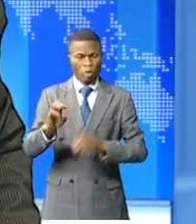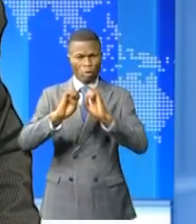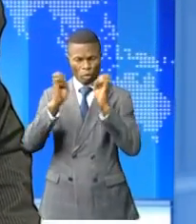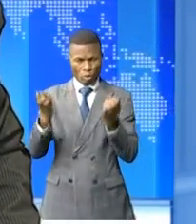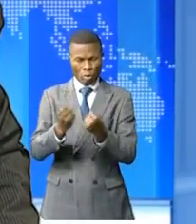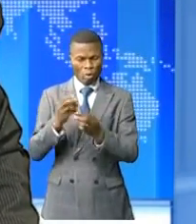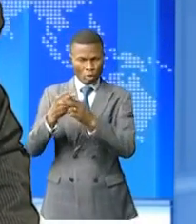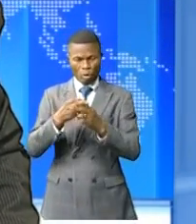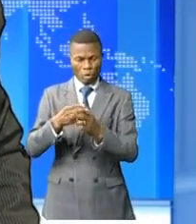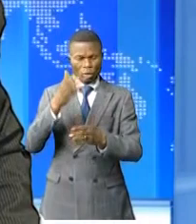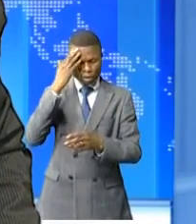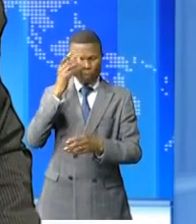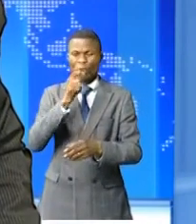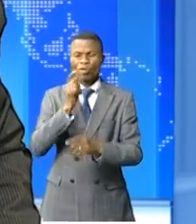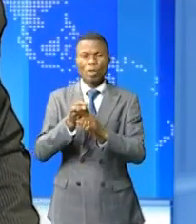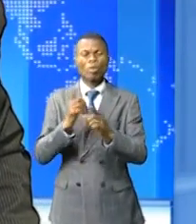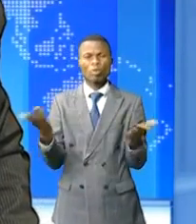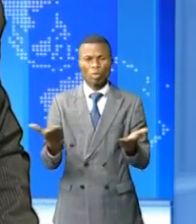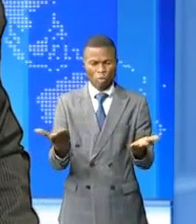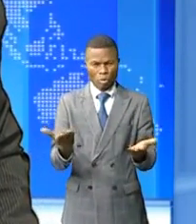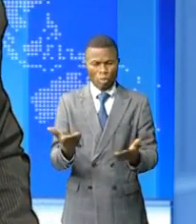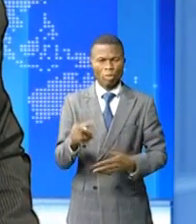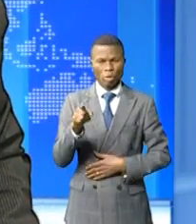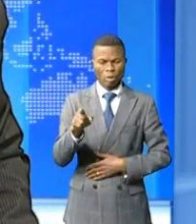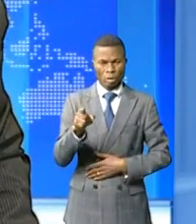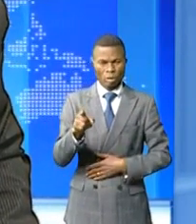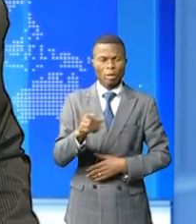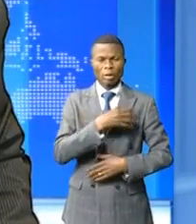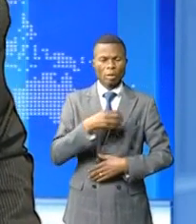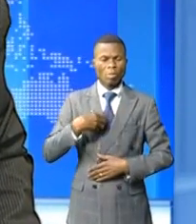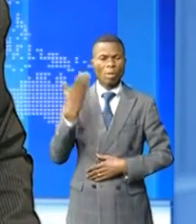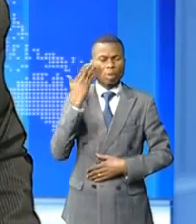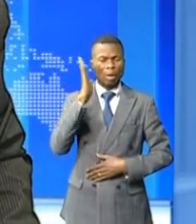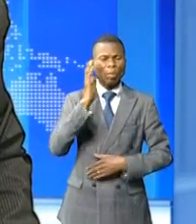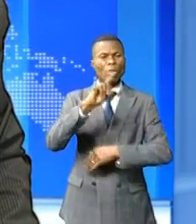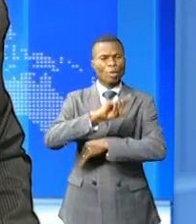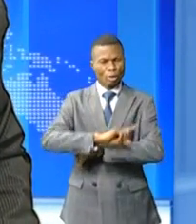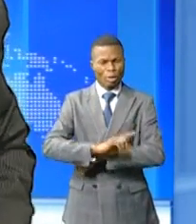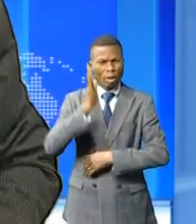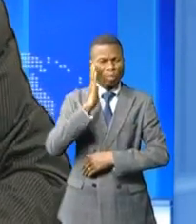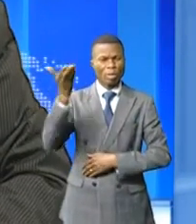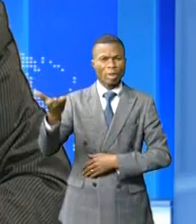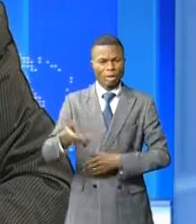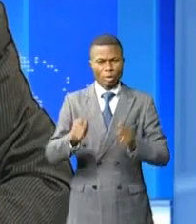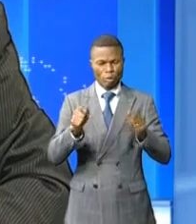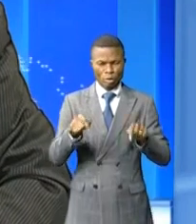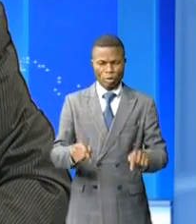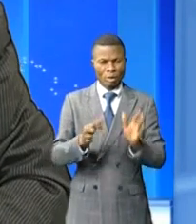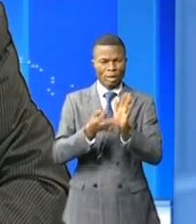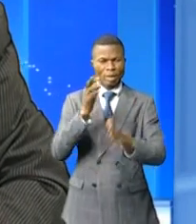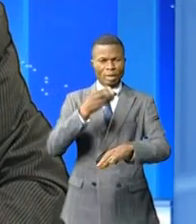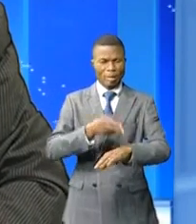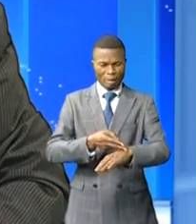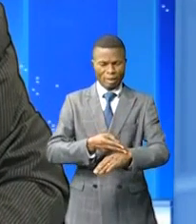équipe d'enquête pour élucider les causes de cet incendie. Mesdames et messieurs, bonjour et bienvenue dans ce journal de